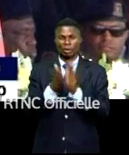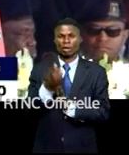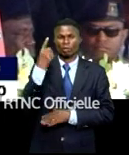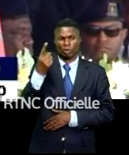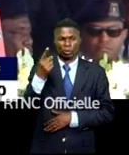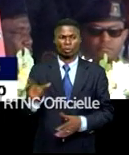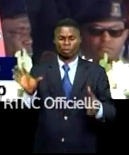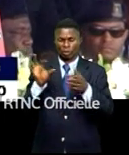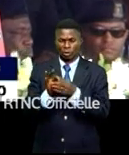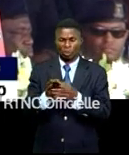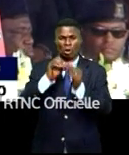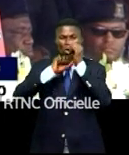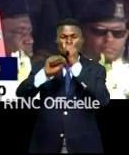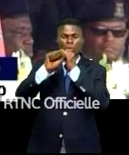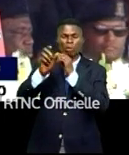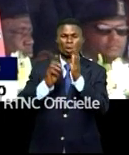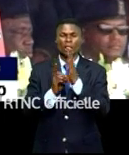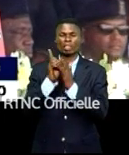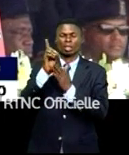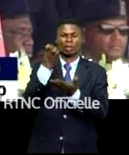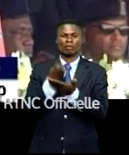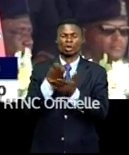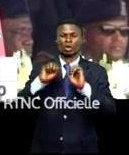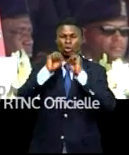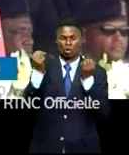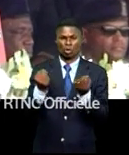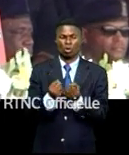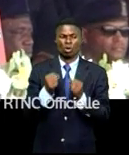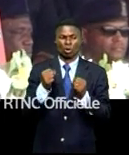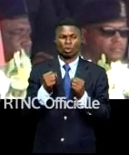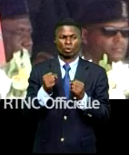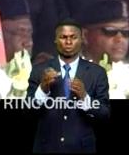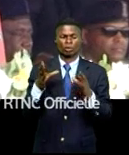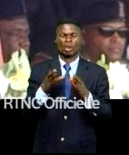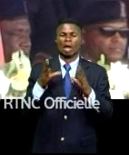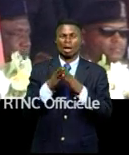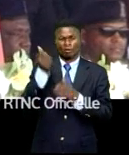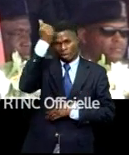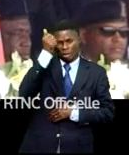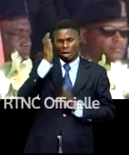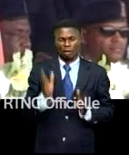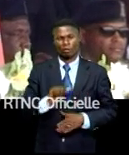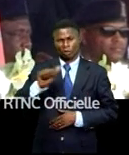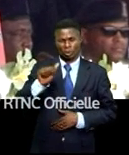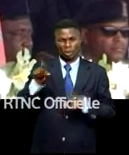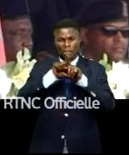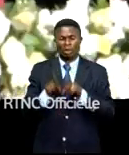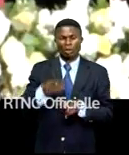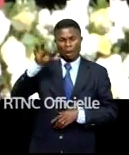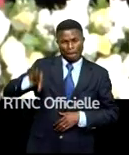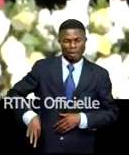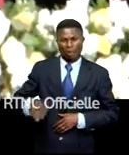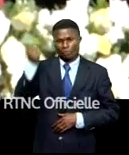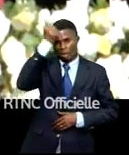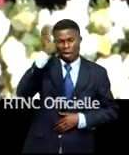et d'y promouvoir un développement économique et social par les Africains et pour les Africains.